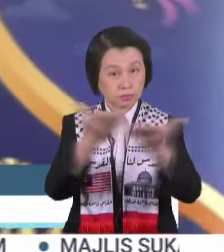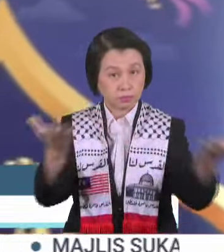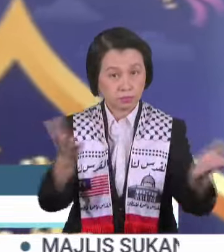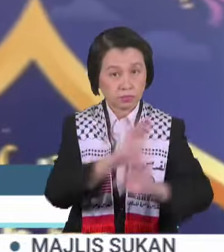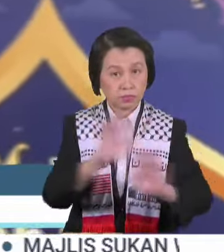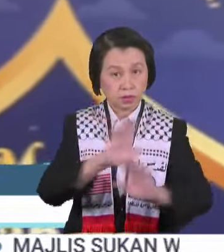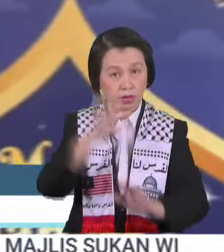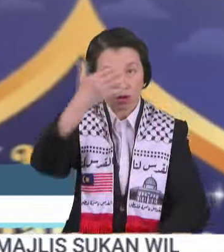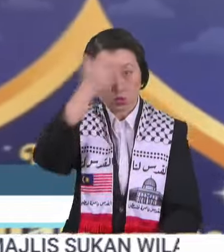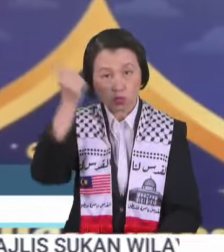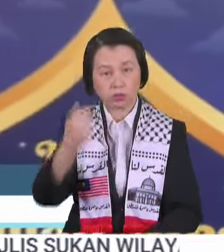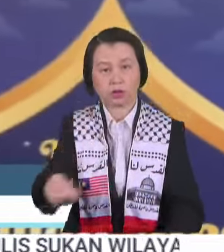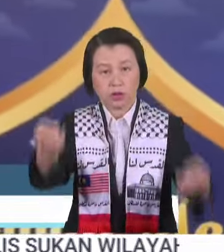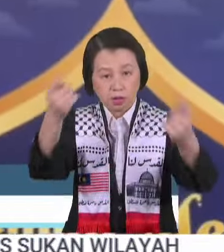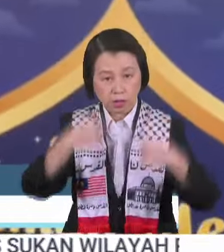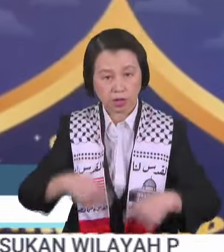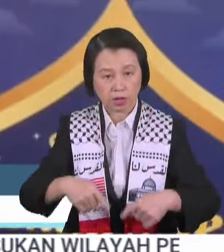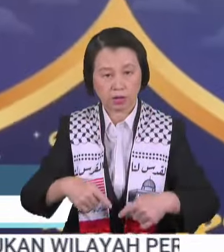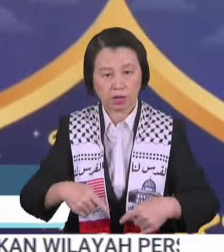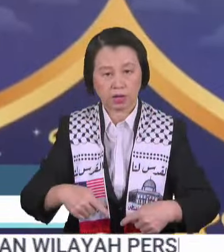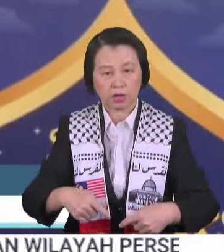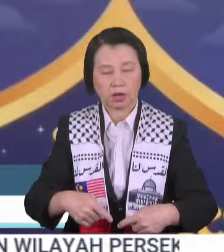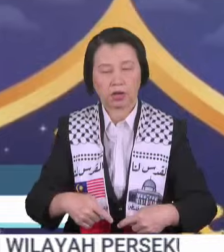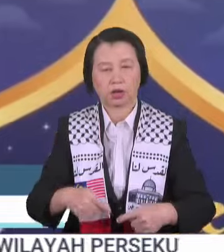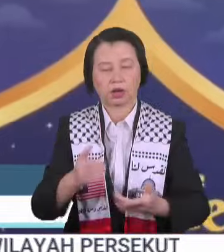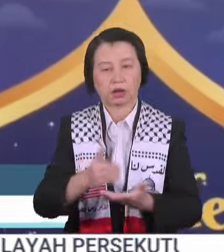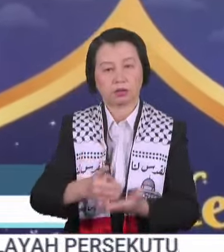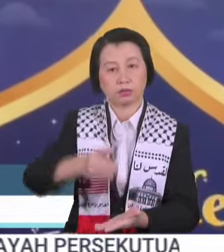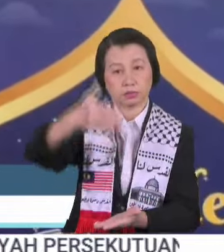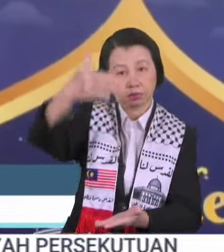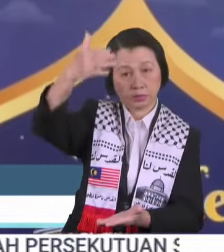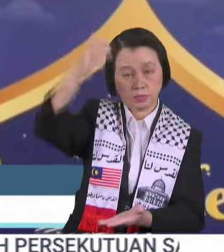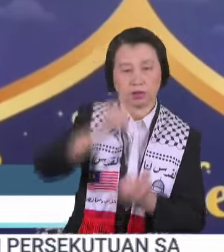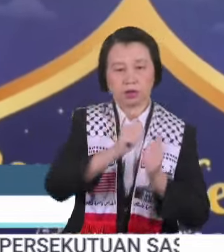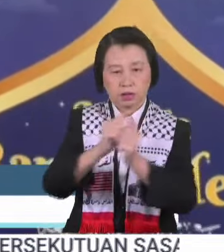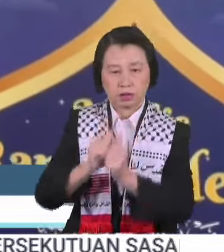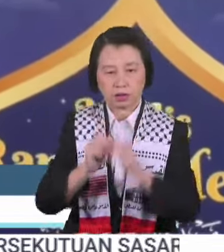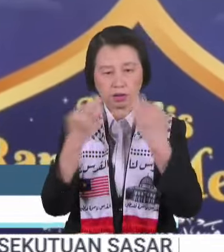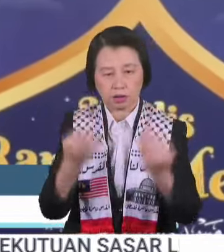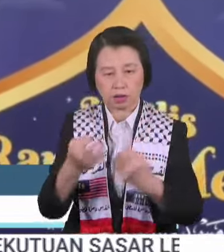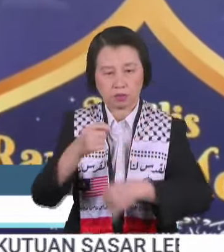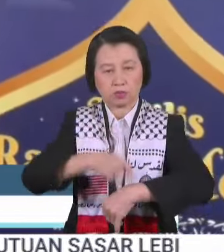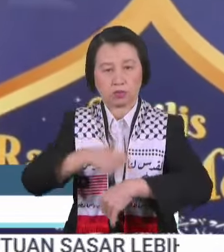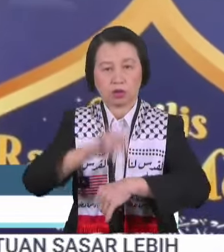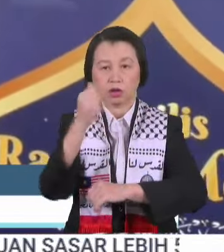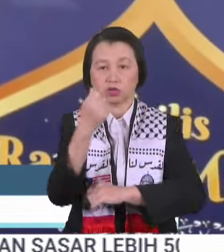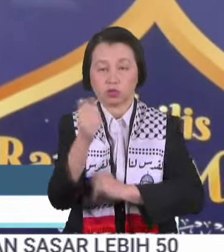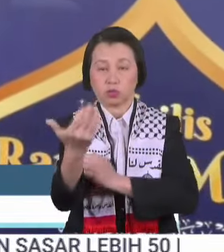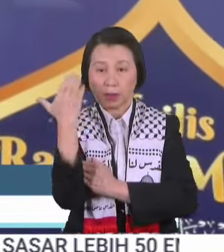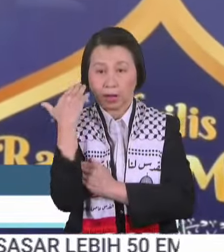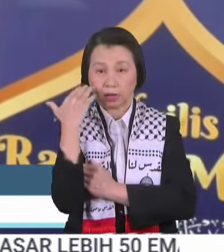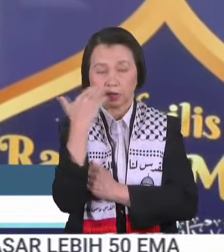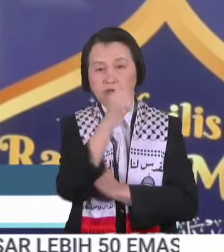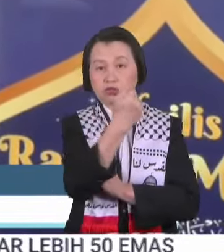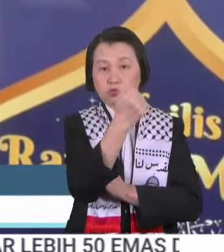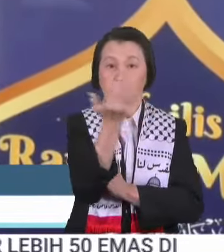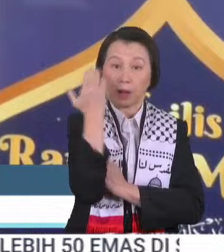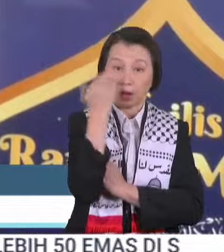lupa datang ke Dataran Merdeka bersama keluarga bermula pada jam 10 pagi sehingga 12 tengah